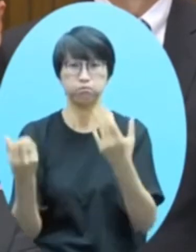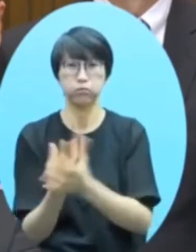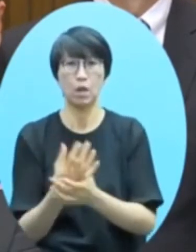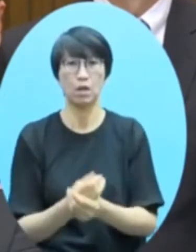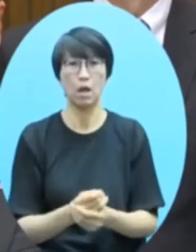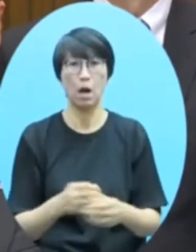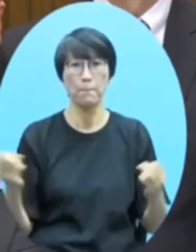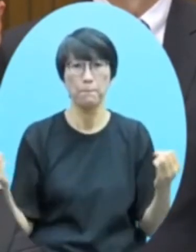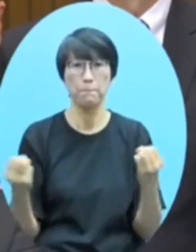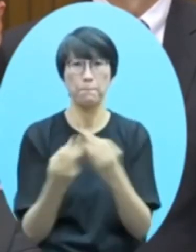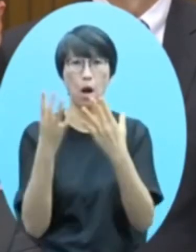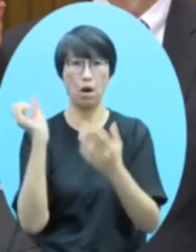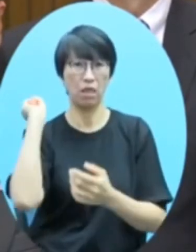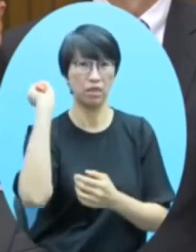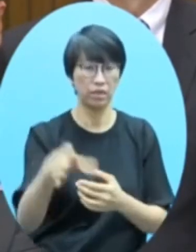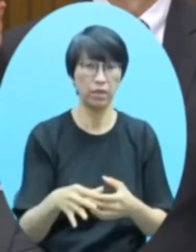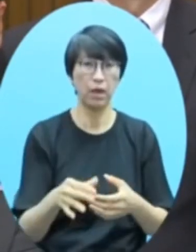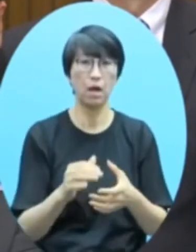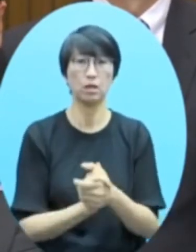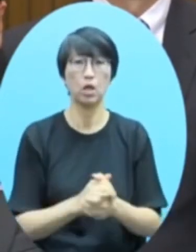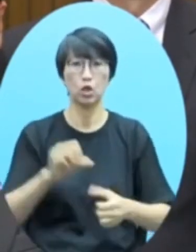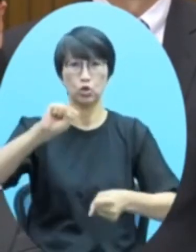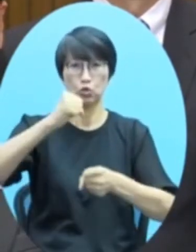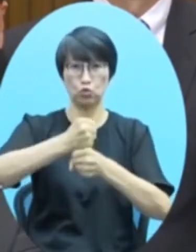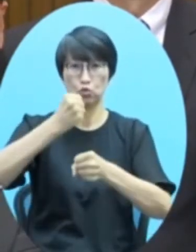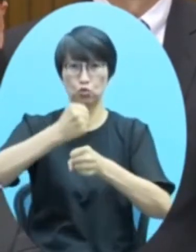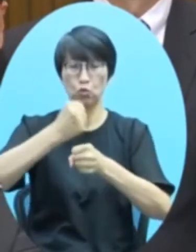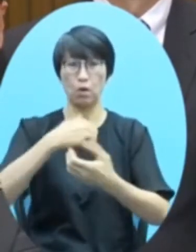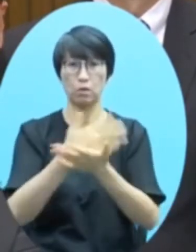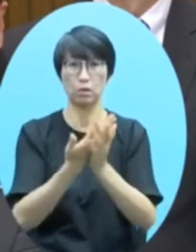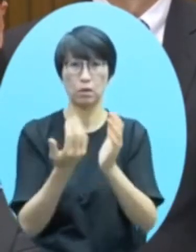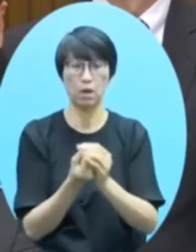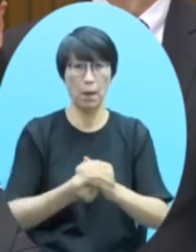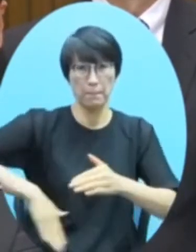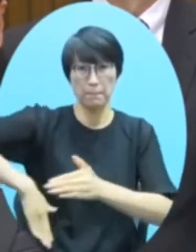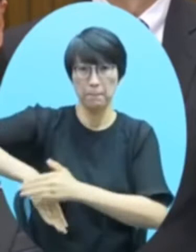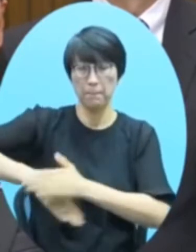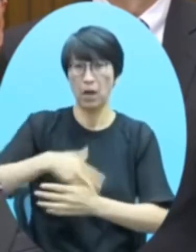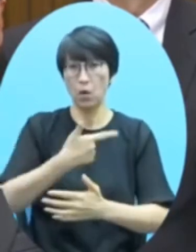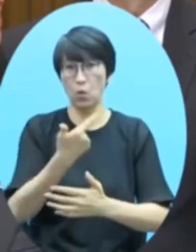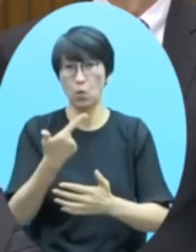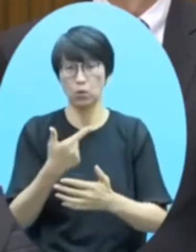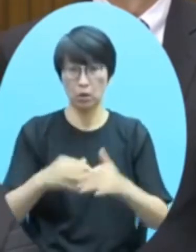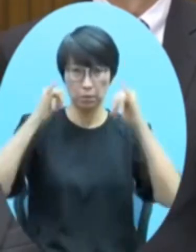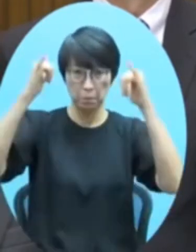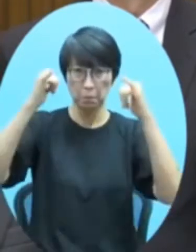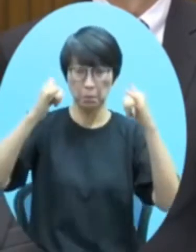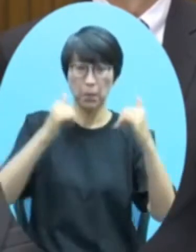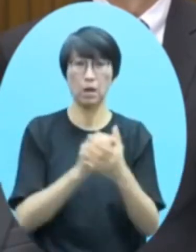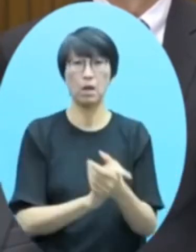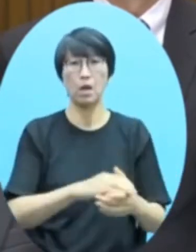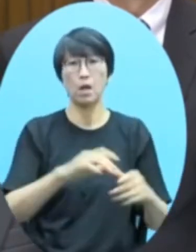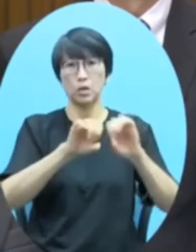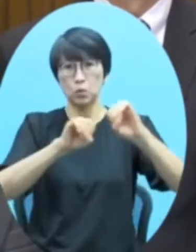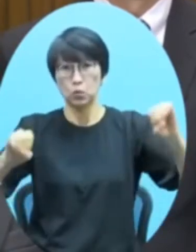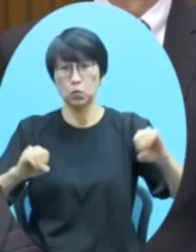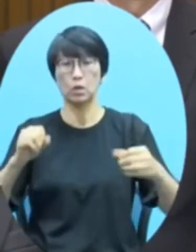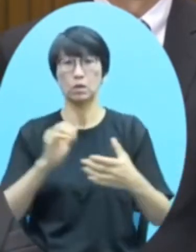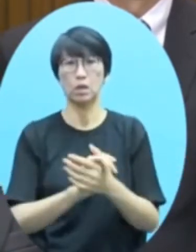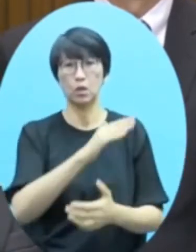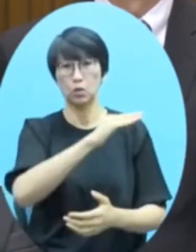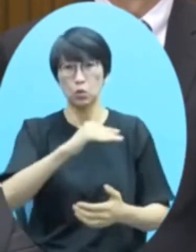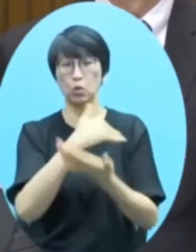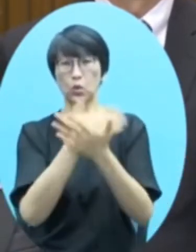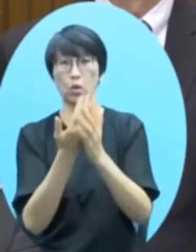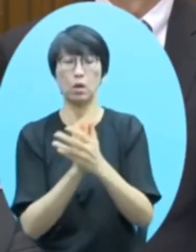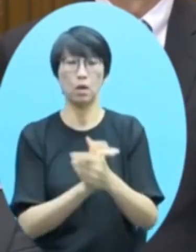彈、製造炸彈，藏有大量的攻擊性武器，這些都是非常